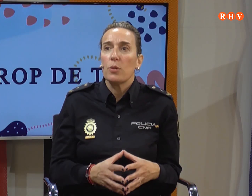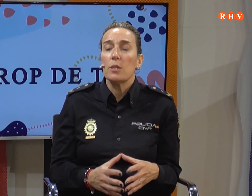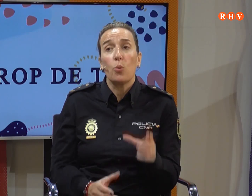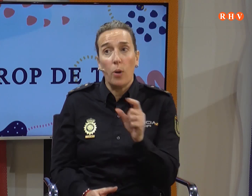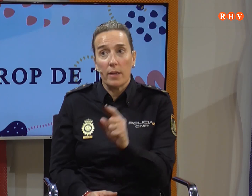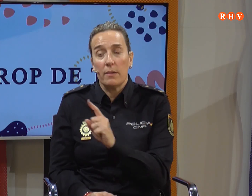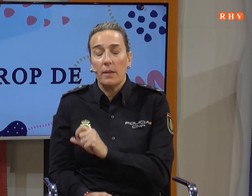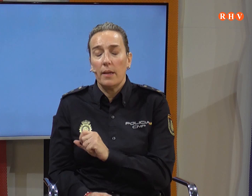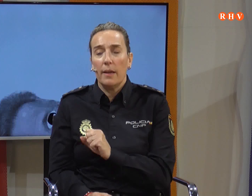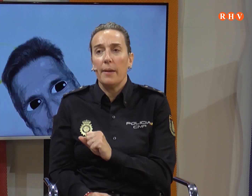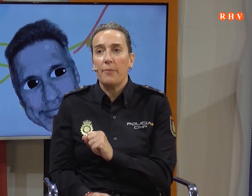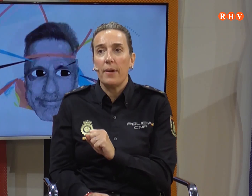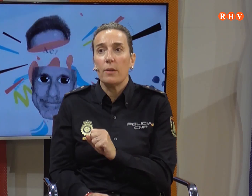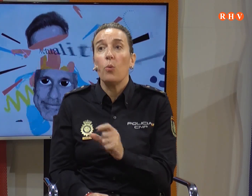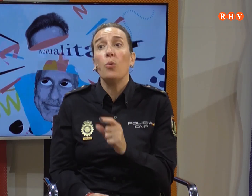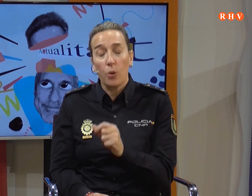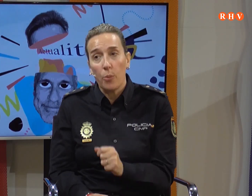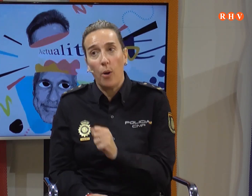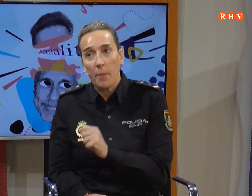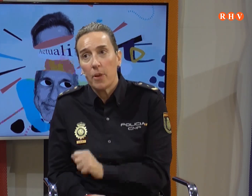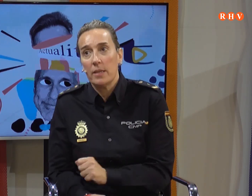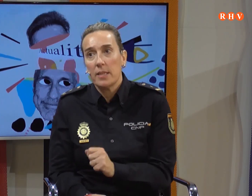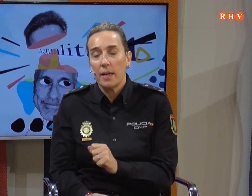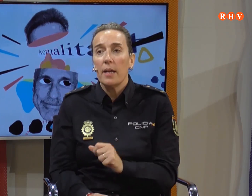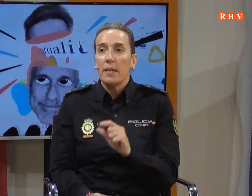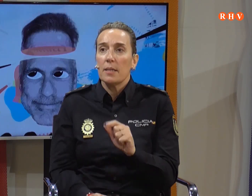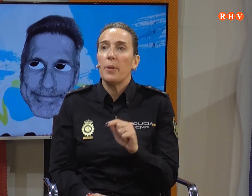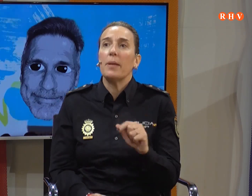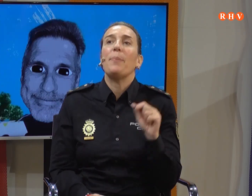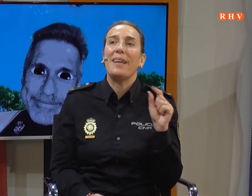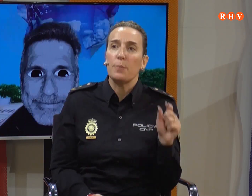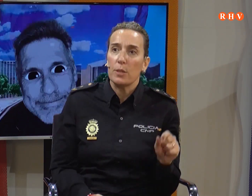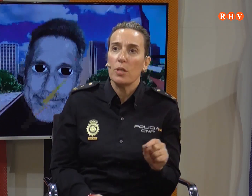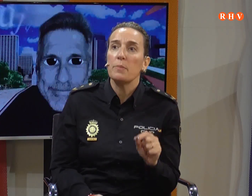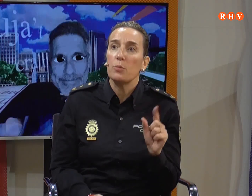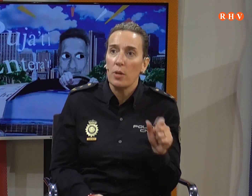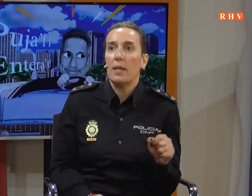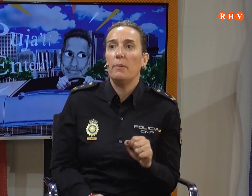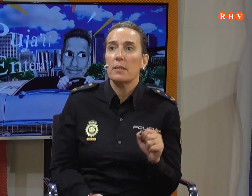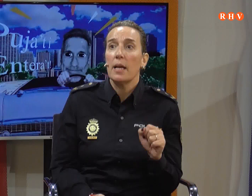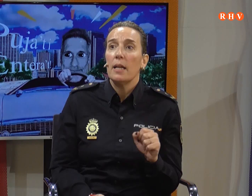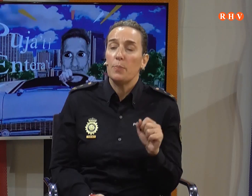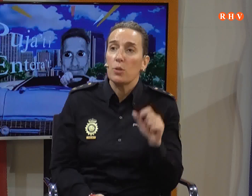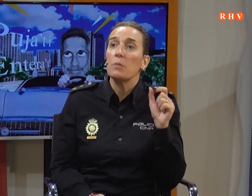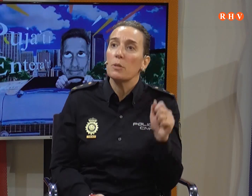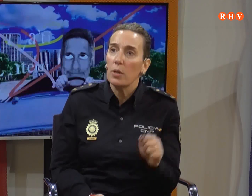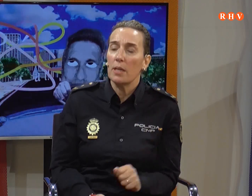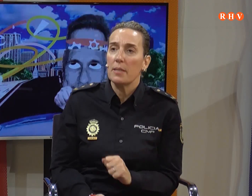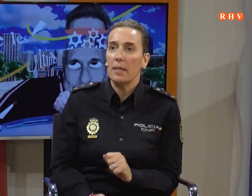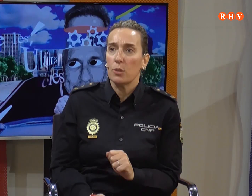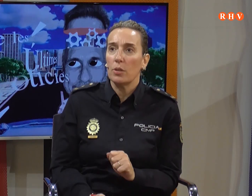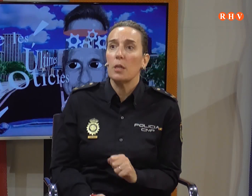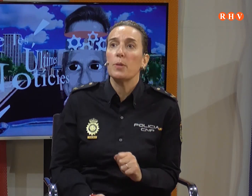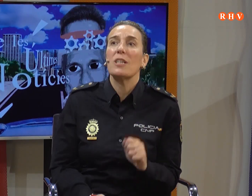aquestes persones, quan fan un robo amb violència, sempre van a per les persones més vulnerables. Les persones més